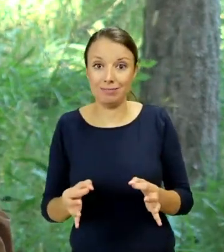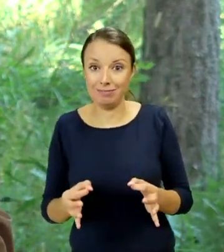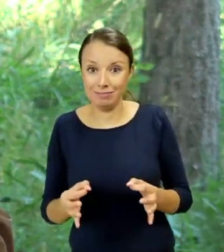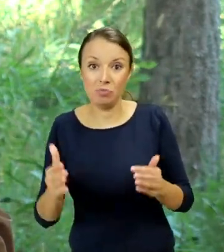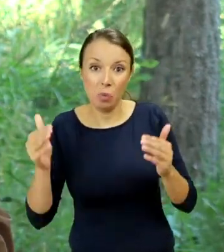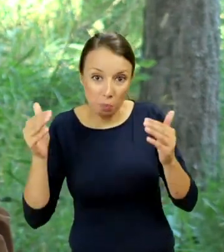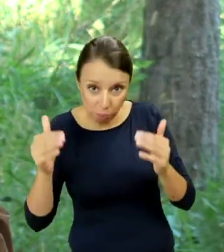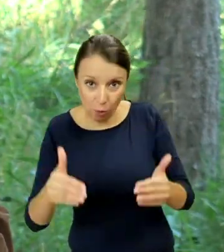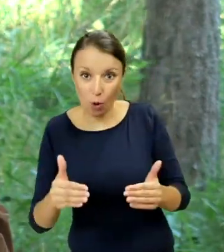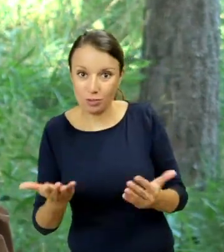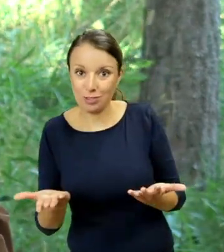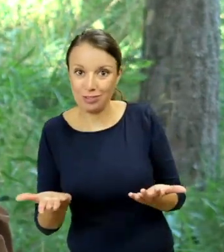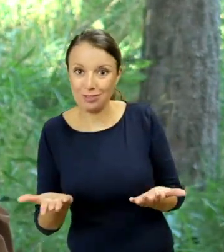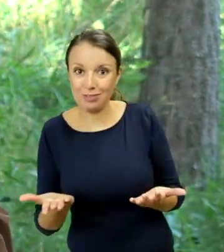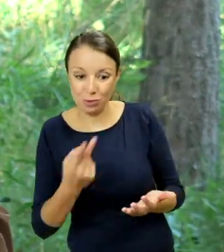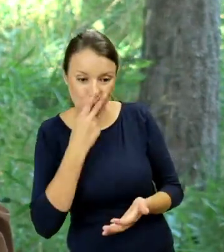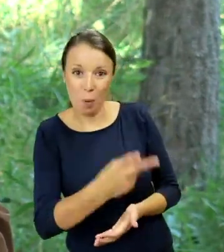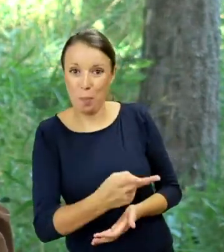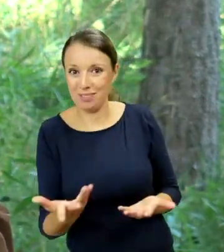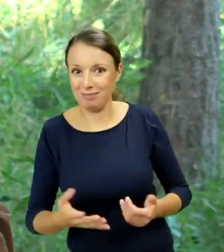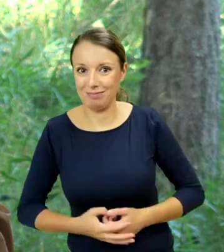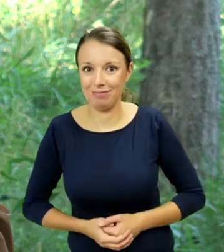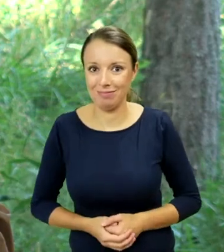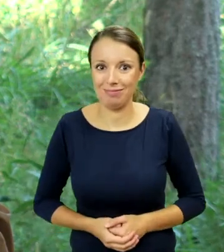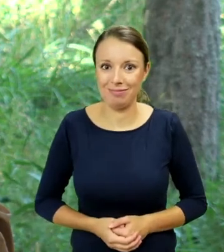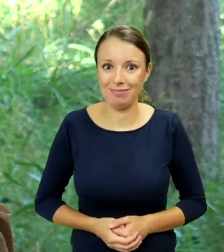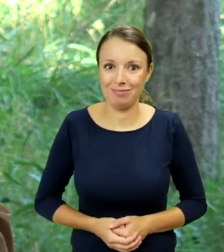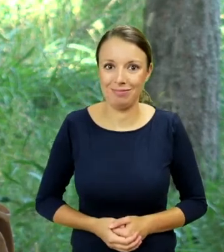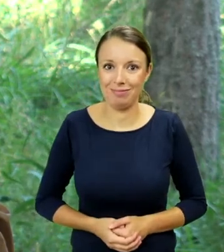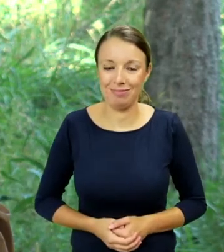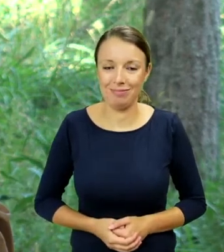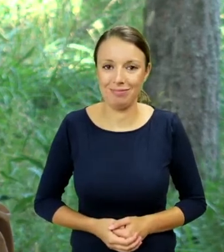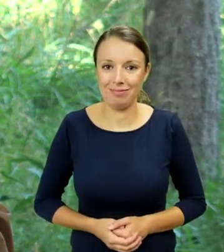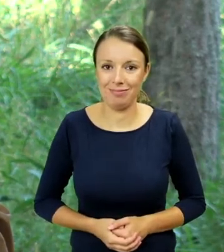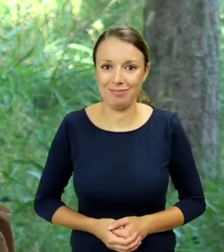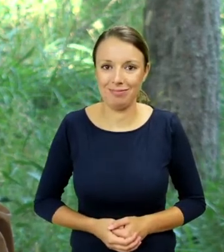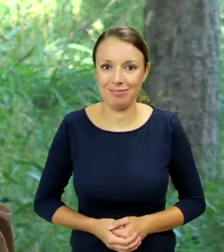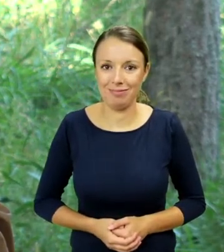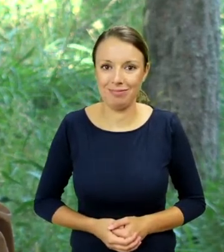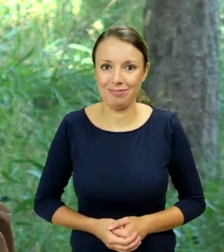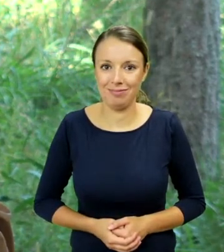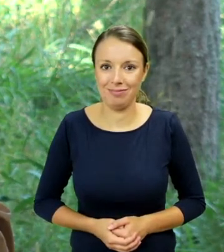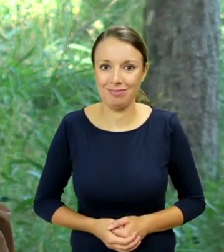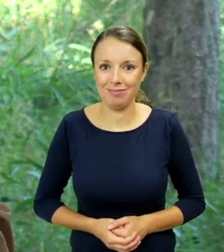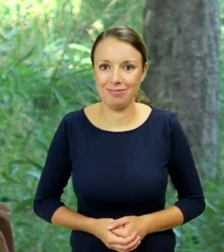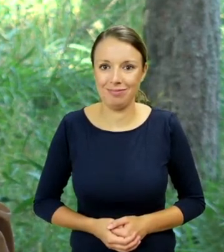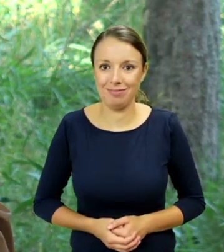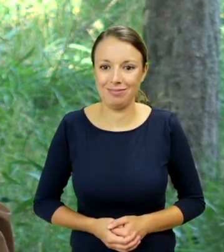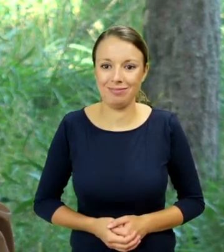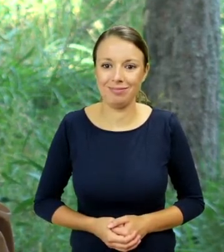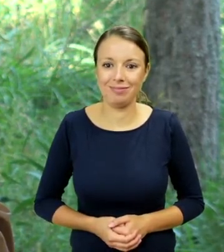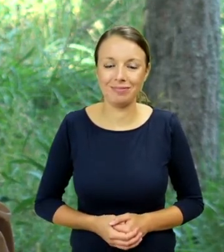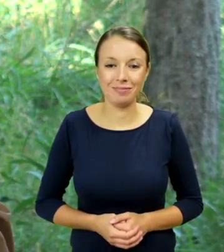można je po prostu zobaczyć. No i mówiłam